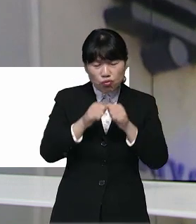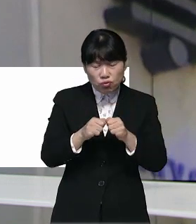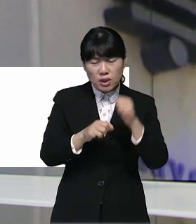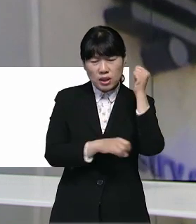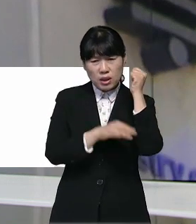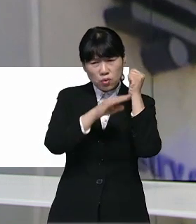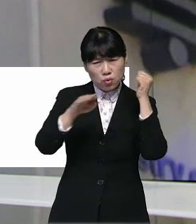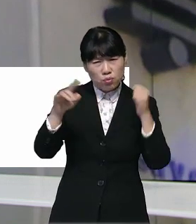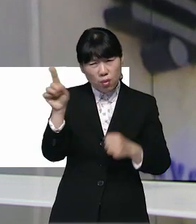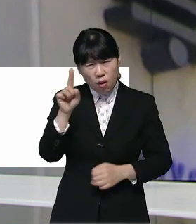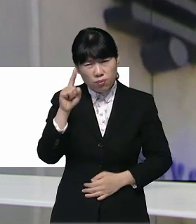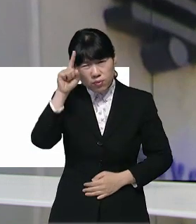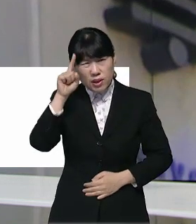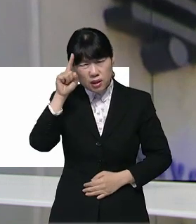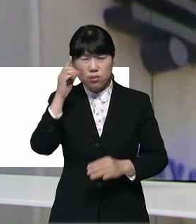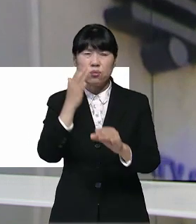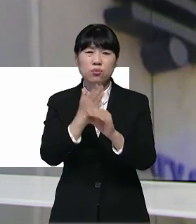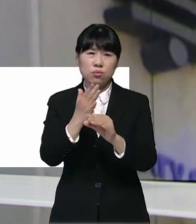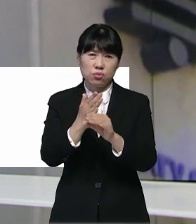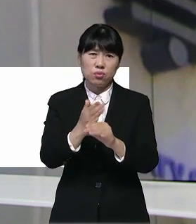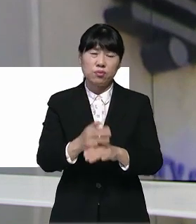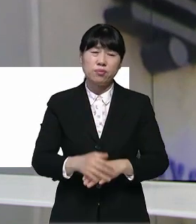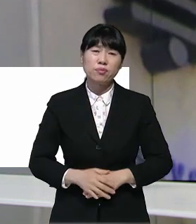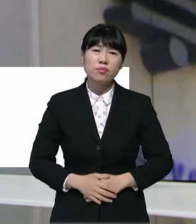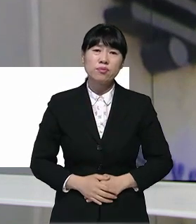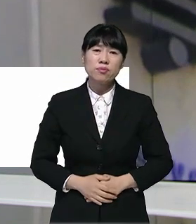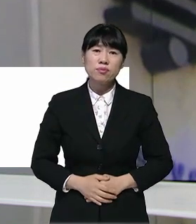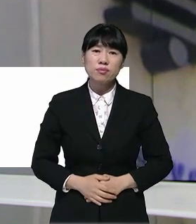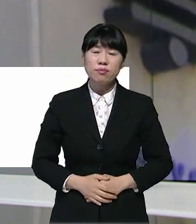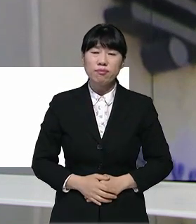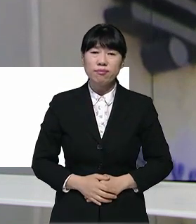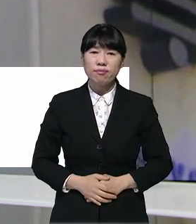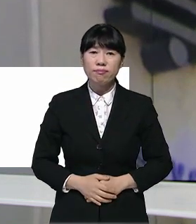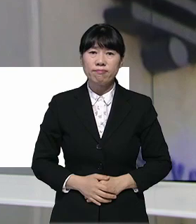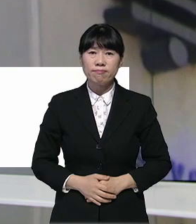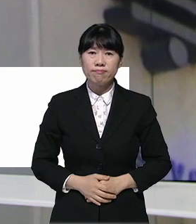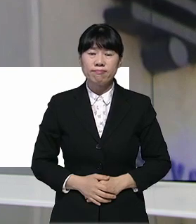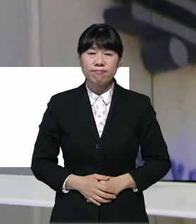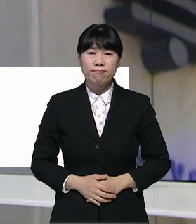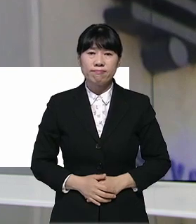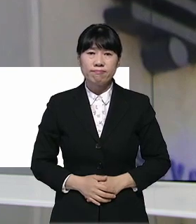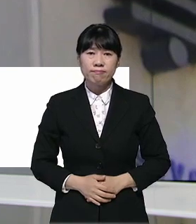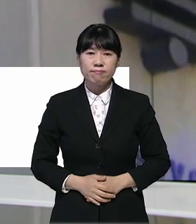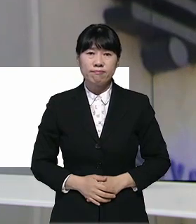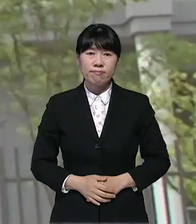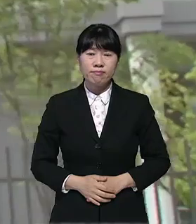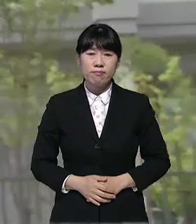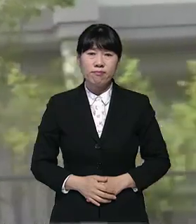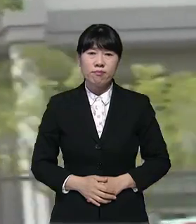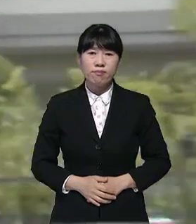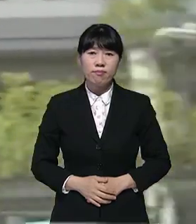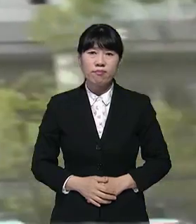기준에 촉각을 곤두세우고 있습니다. 서울방송본부 정의진 기자의 보도입니다.